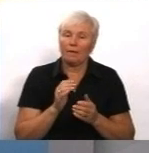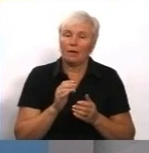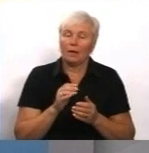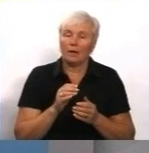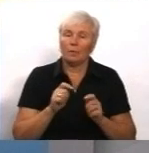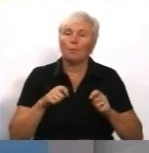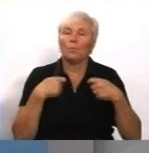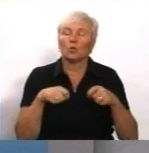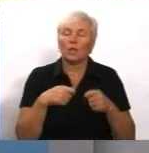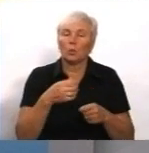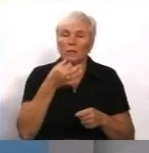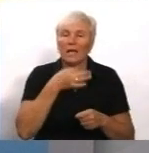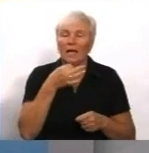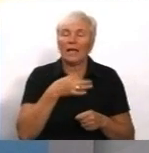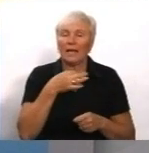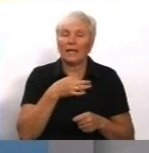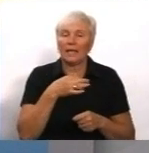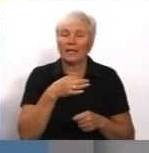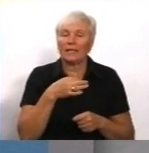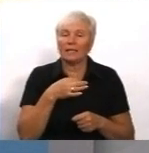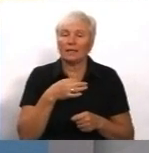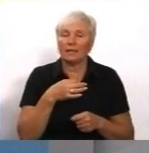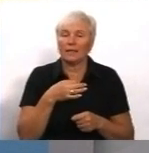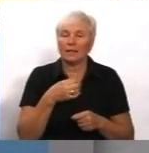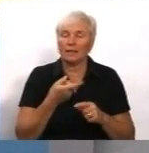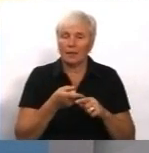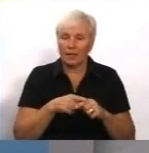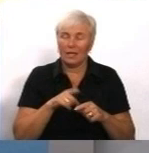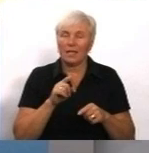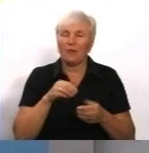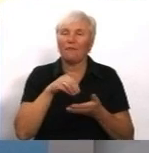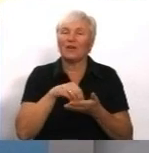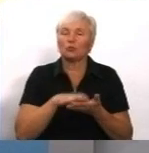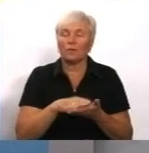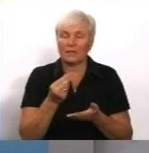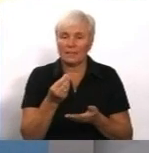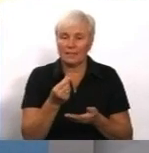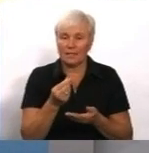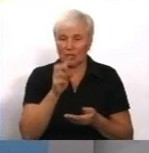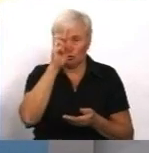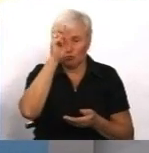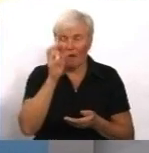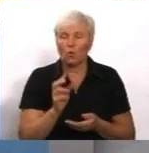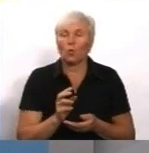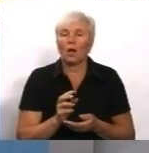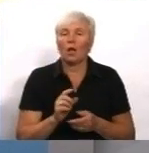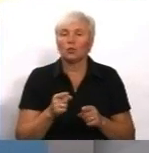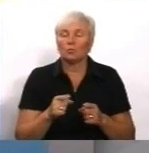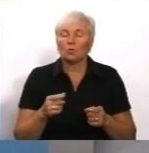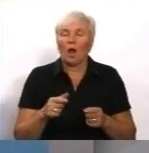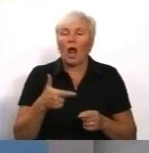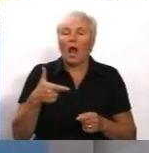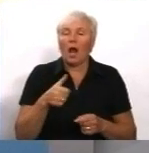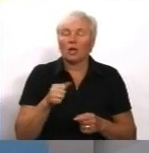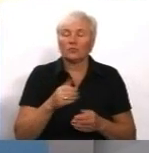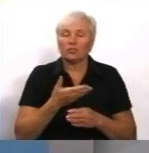продають ліки, на які є фіксовані ціни державні. Тому якраз газові, в